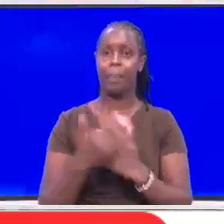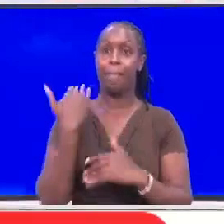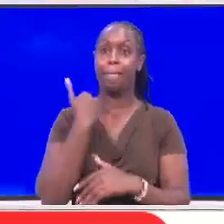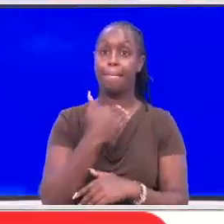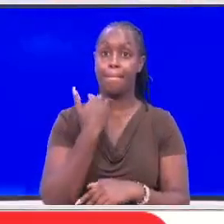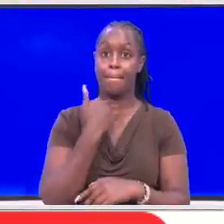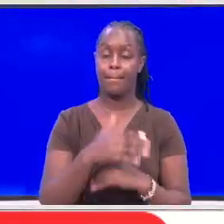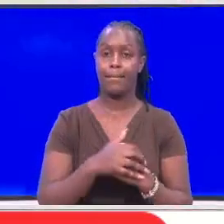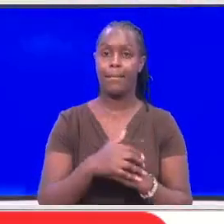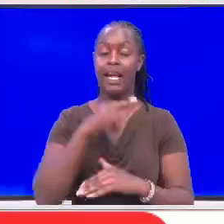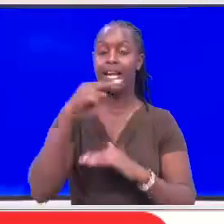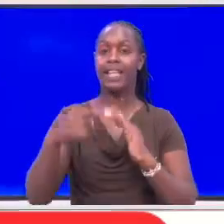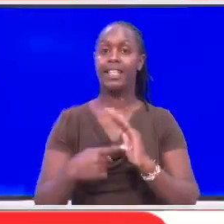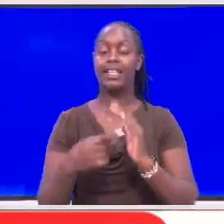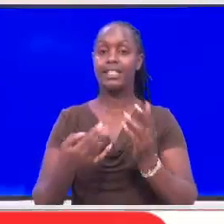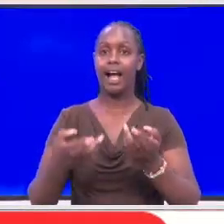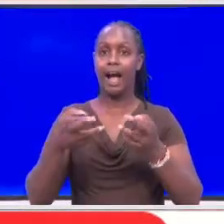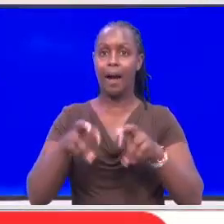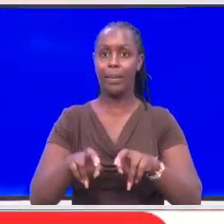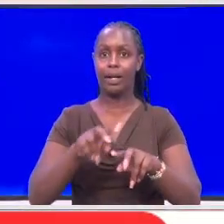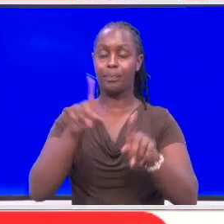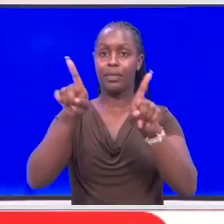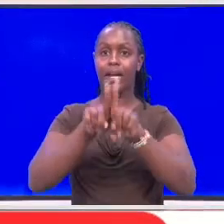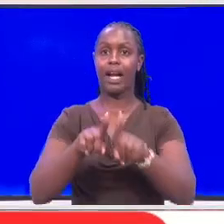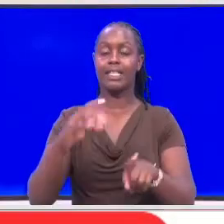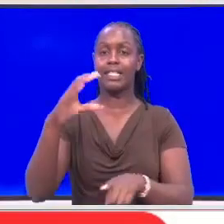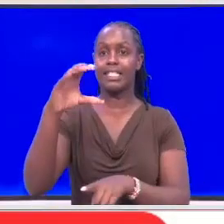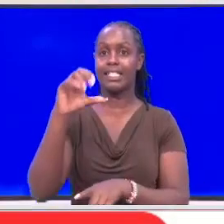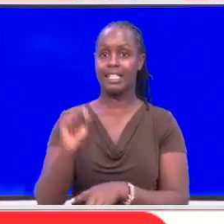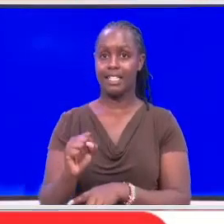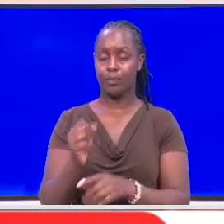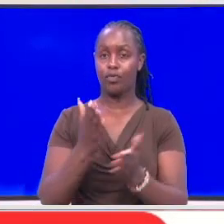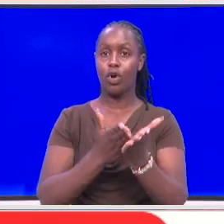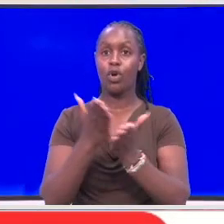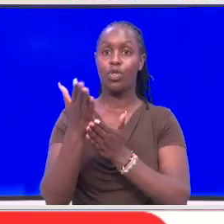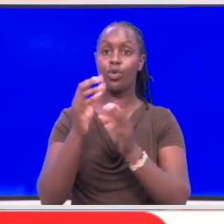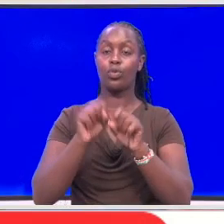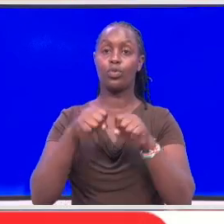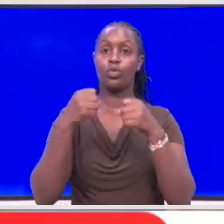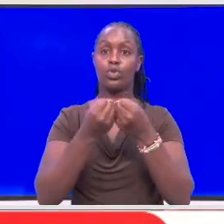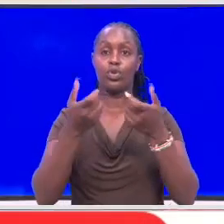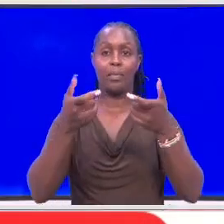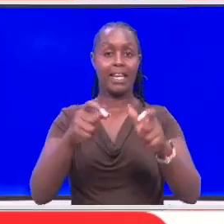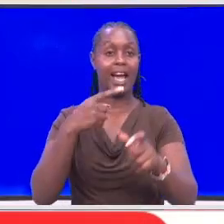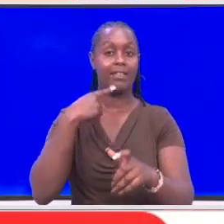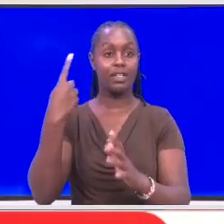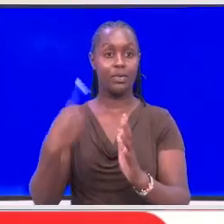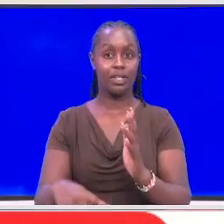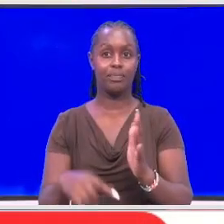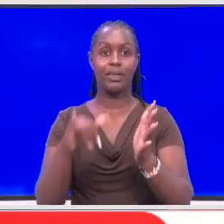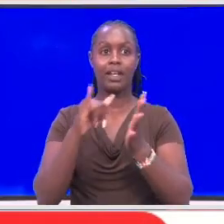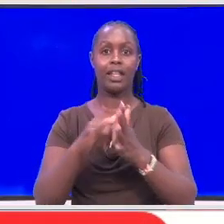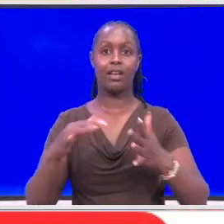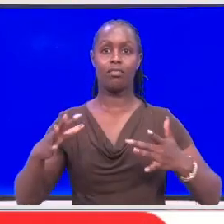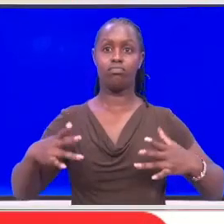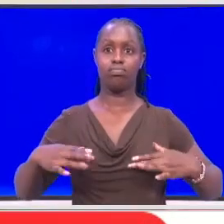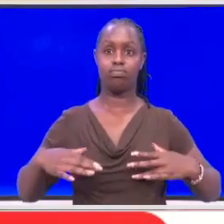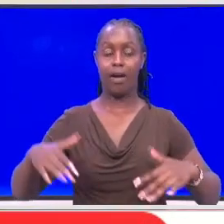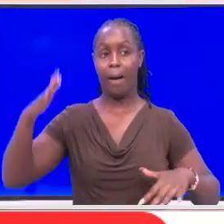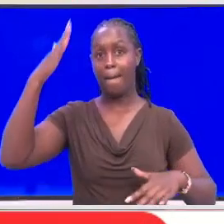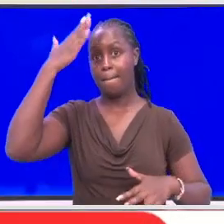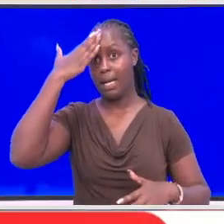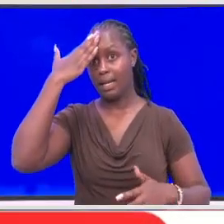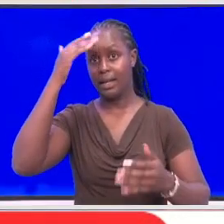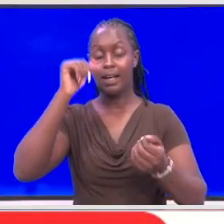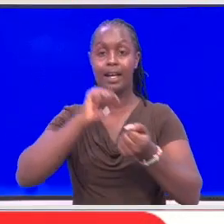huku waziri wa elimu Ezekiel Machogu kupitia taarifa kwa vyombo vya habari akisema kuwa likizo ya Jumatatu Novemba